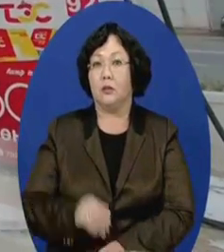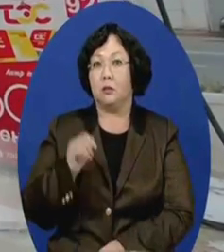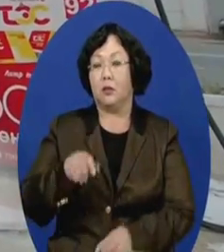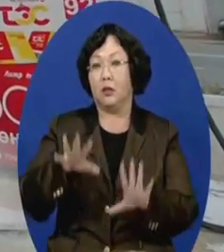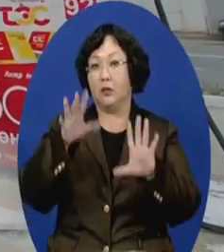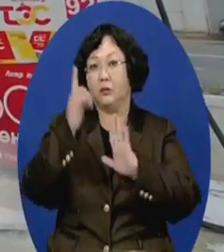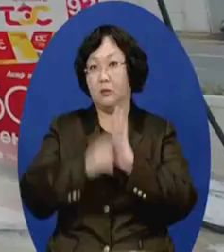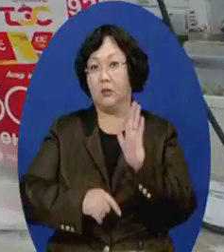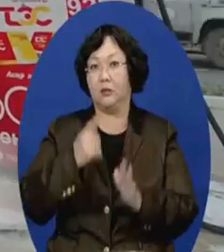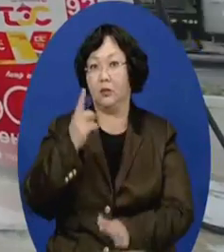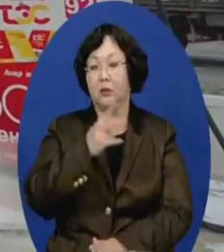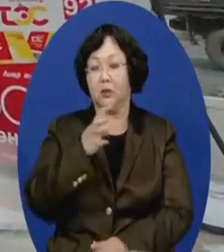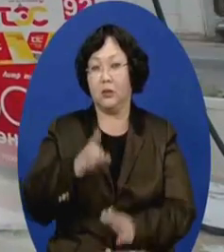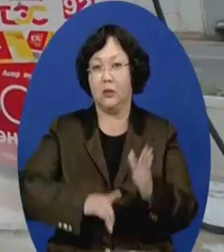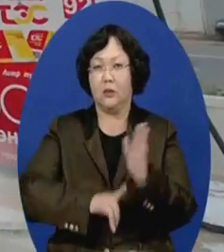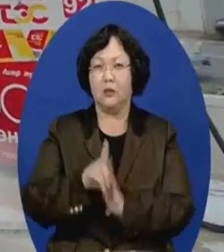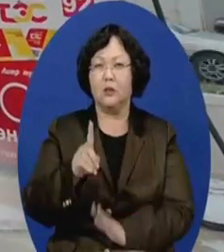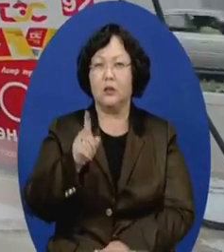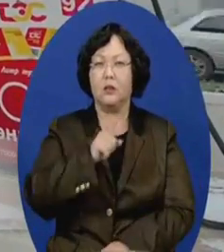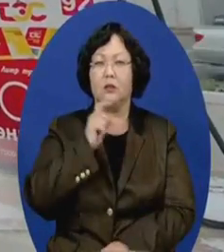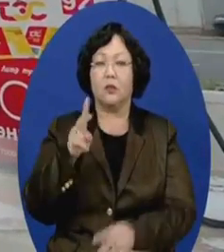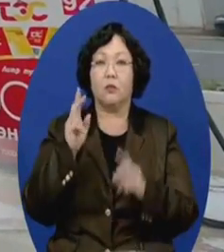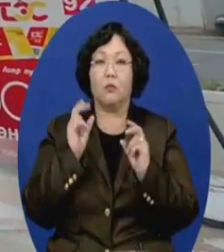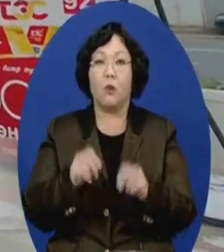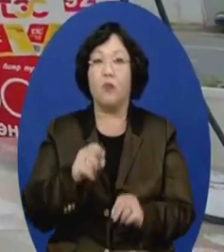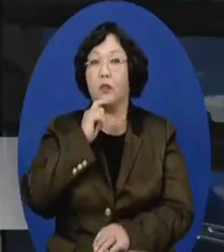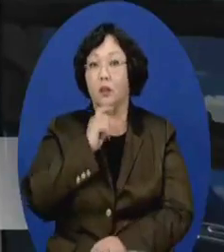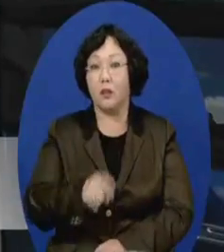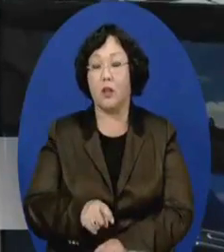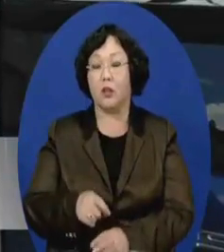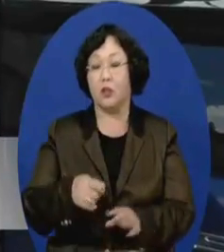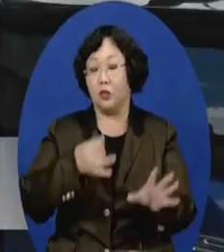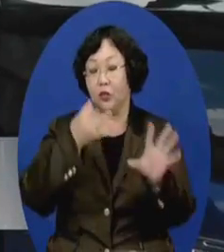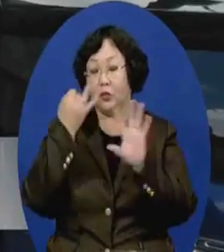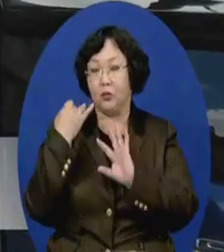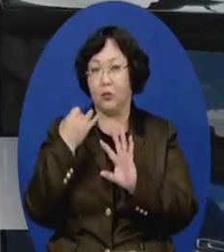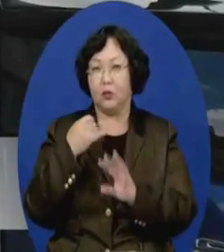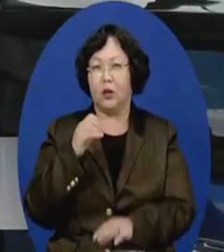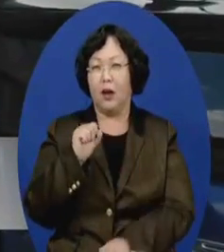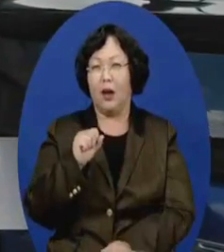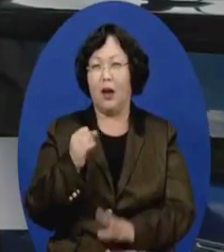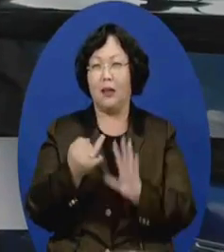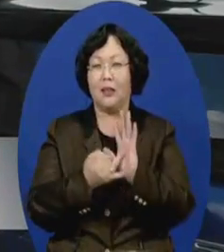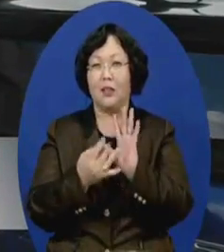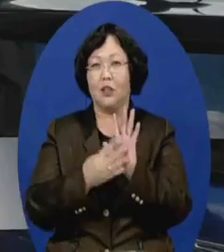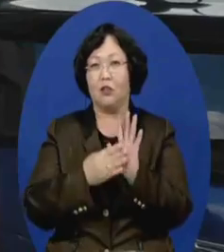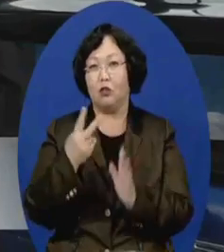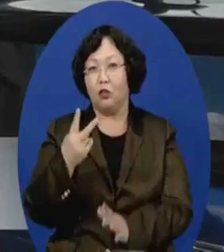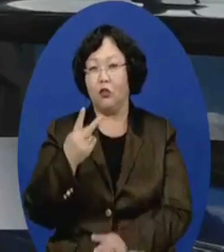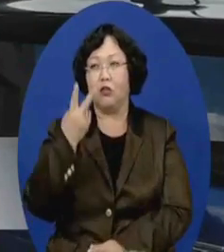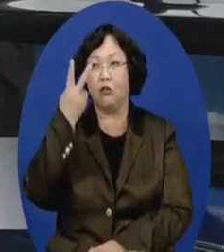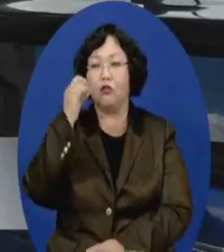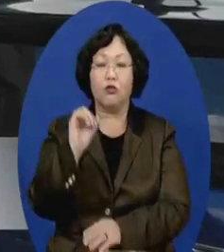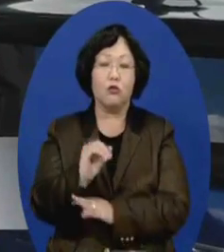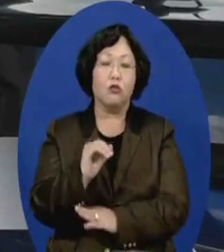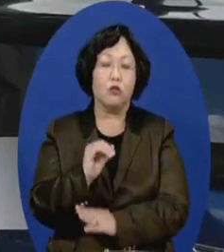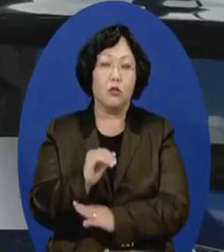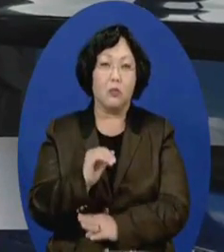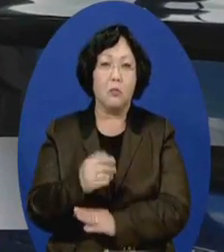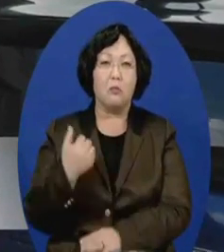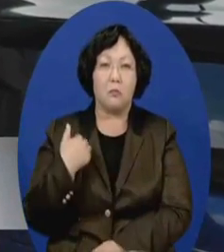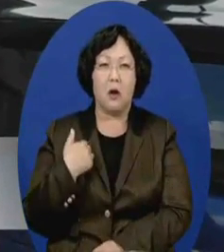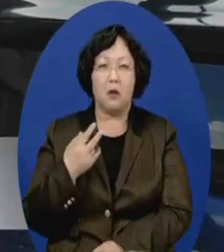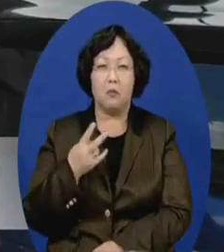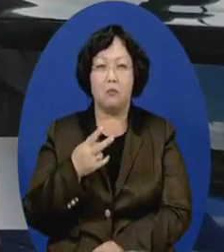Тэрээр ирэх 10 дугаар сарын 1-ээс хэвийн горимд шилжнэ гэж хэлж байна. Харин 7 хоногийн өмнө AE-92 шатхуун 20 хоногийн нөөцтэй байсан бол